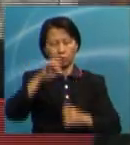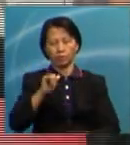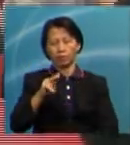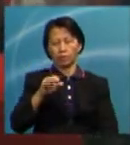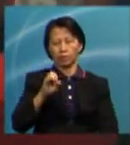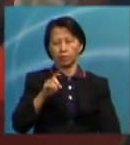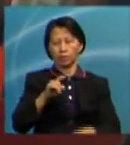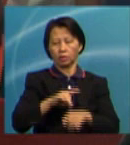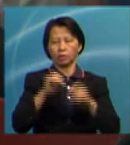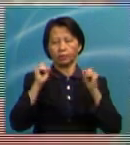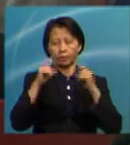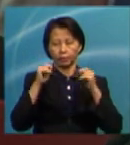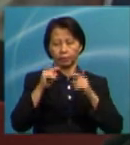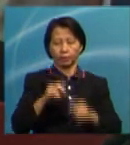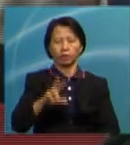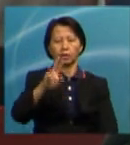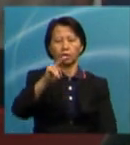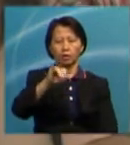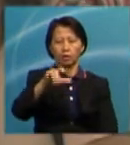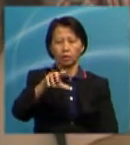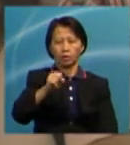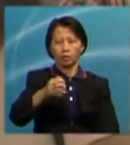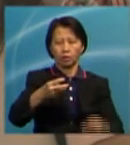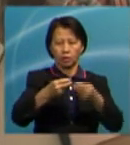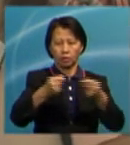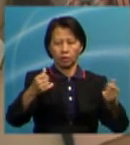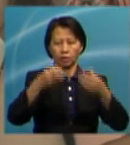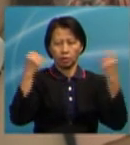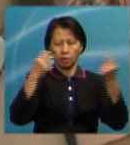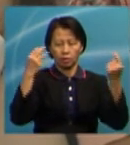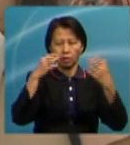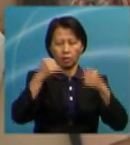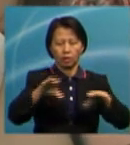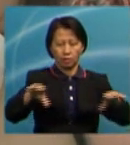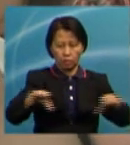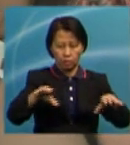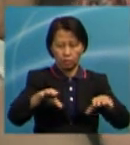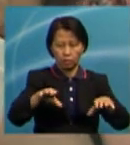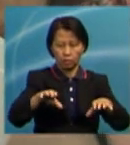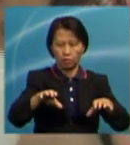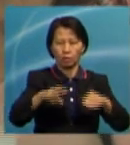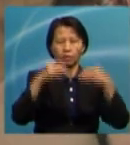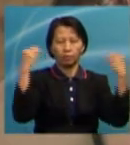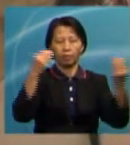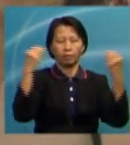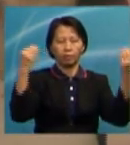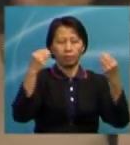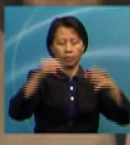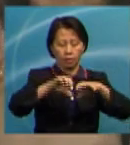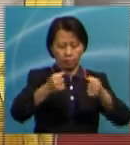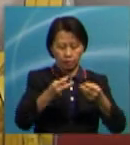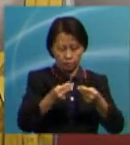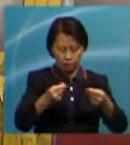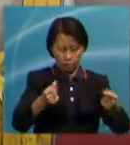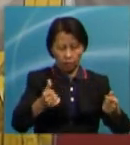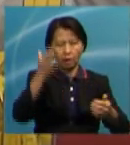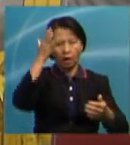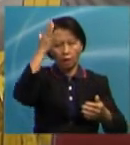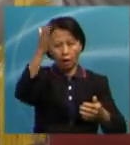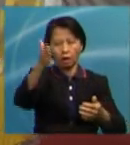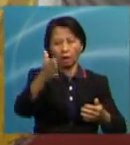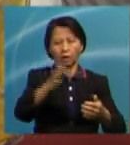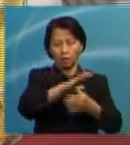development ser berhad najis pecah tanah dijangka akan disempurnakan Majlis pecah tanan dijangka akan